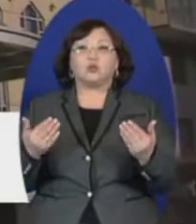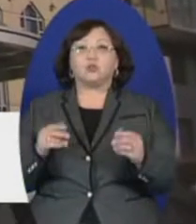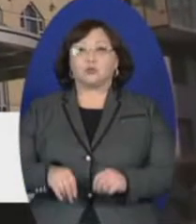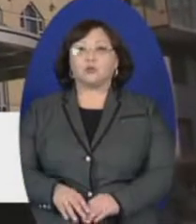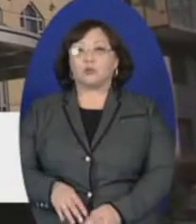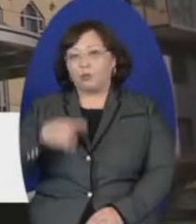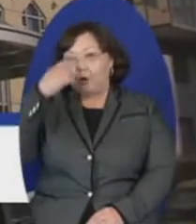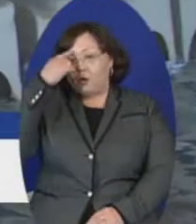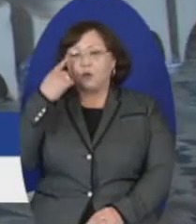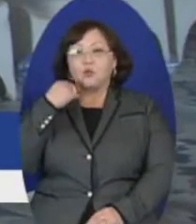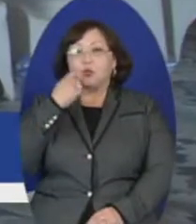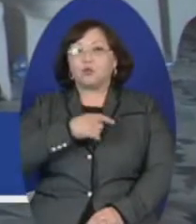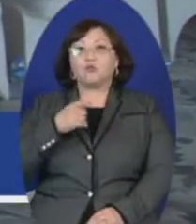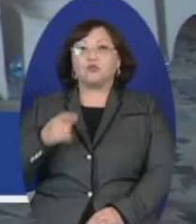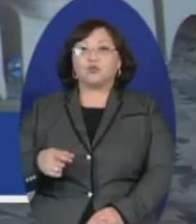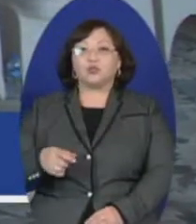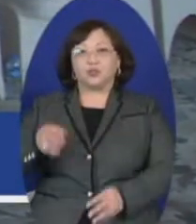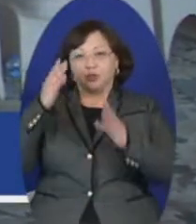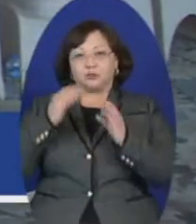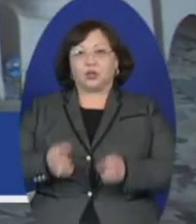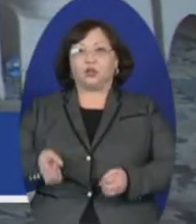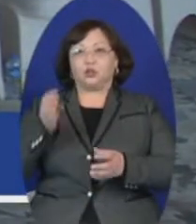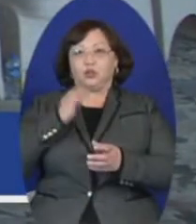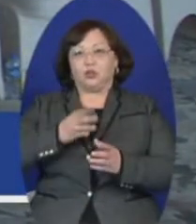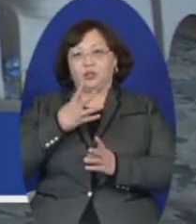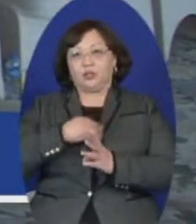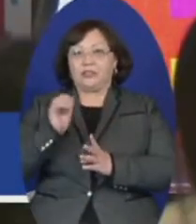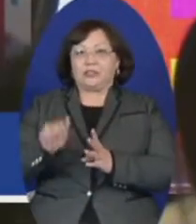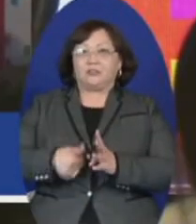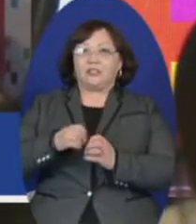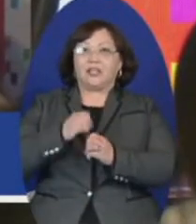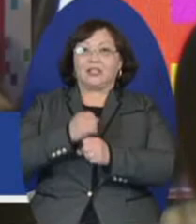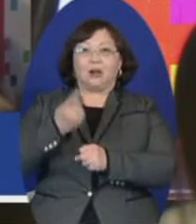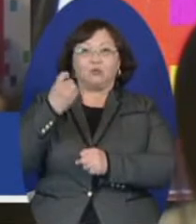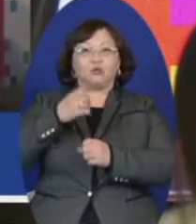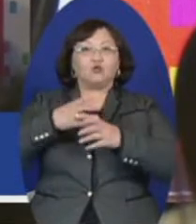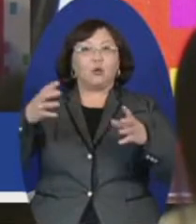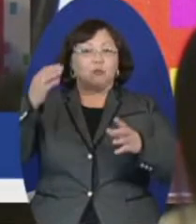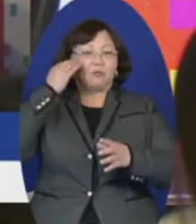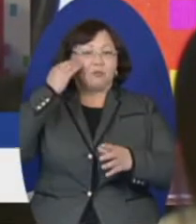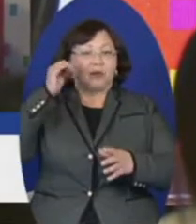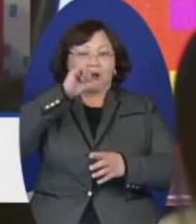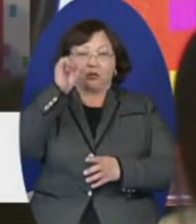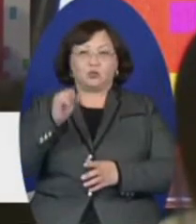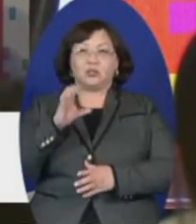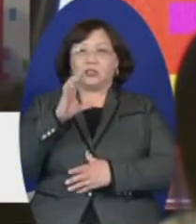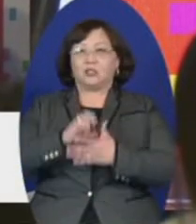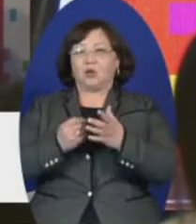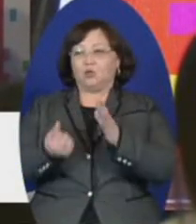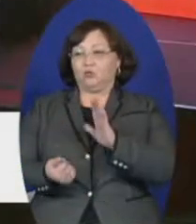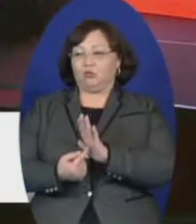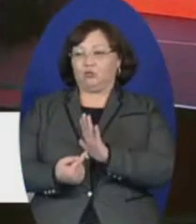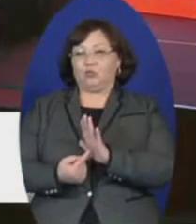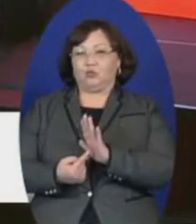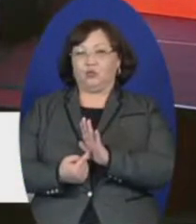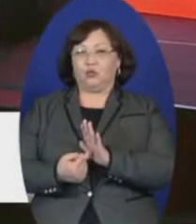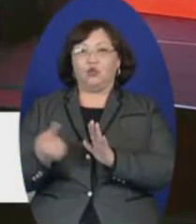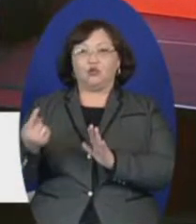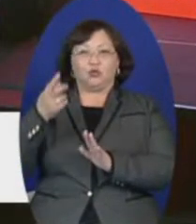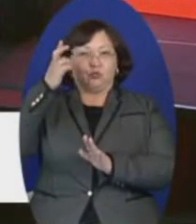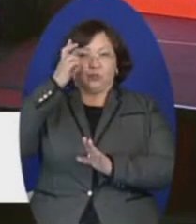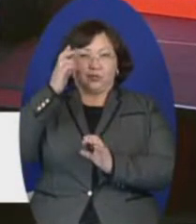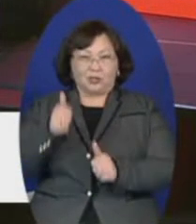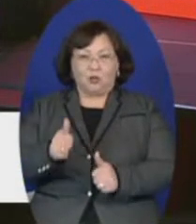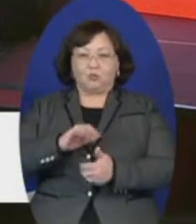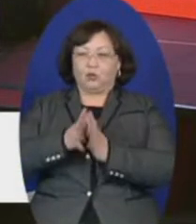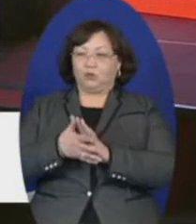Монголын эмэгтэйчүүд шийдвэр гаргах төвшөнд хүрч ажиллахад хамгийн гол тулгамддаг асуудал бол санхүүжилт. Хичнээн өндөр боловсралтайж мөнгөний өмнө